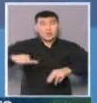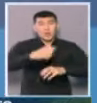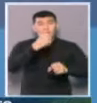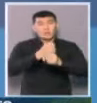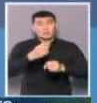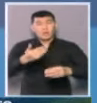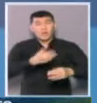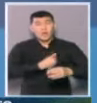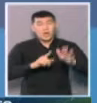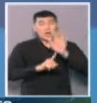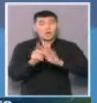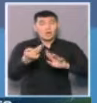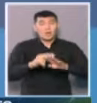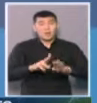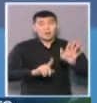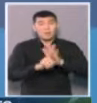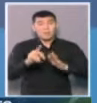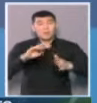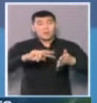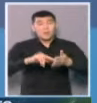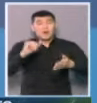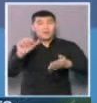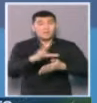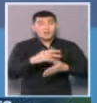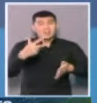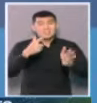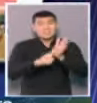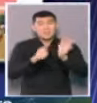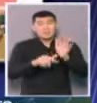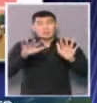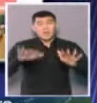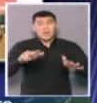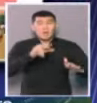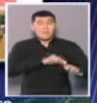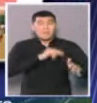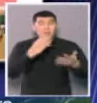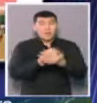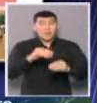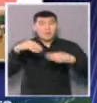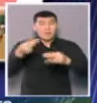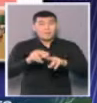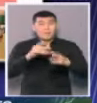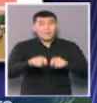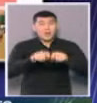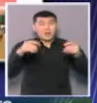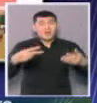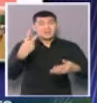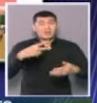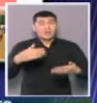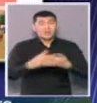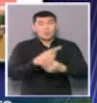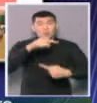тупика. При запуске этих проектов планируется трудоустроить 70 человек на местах. В прошлом году были открыты 20 новых